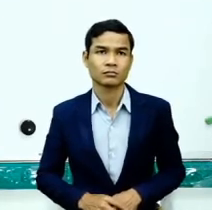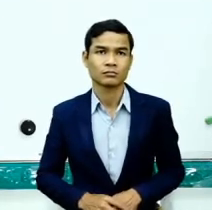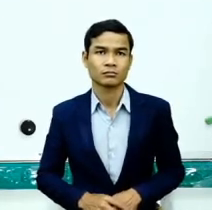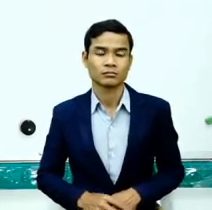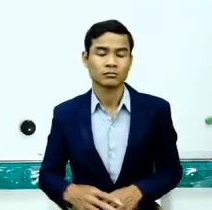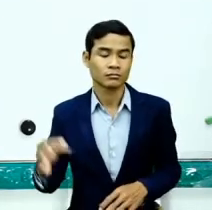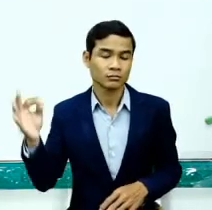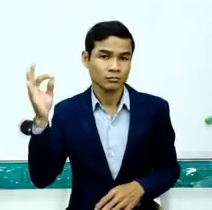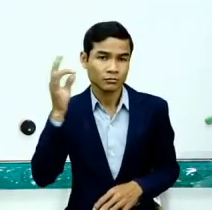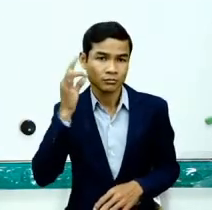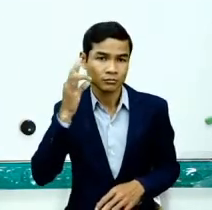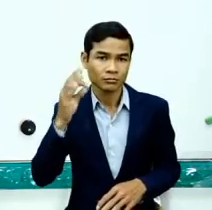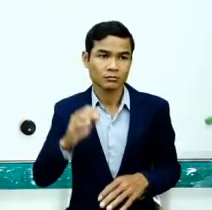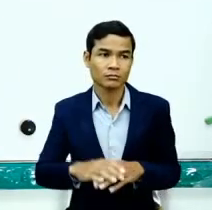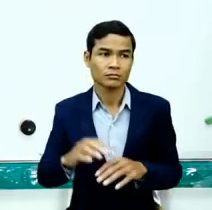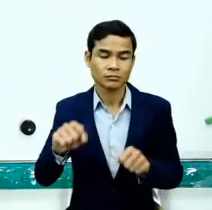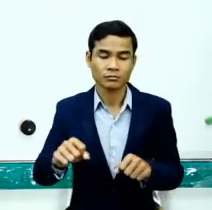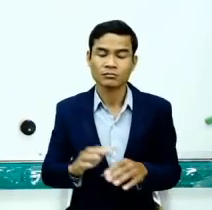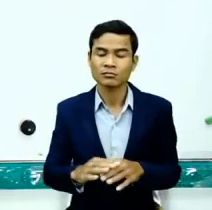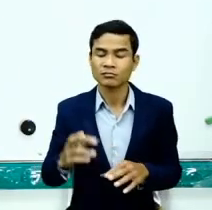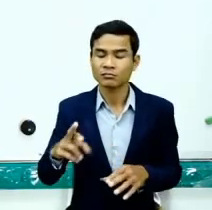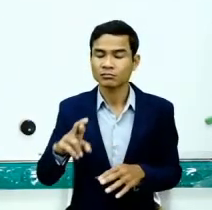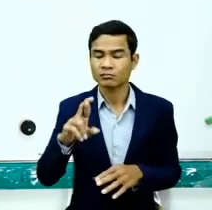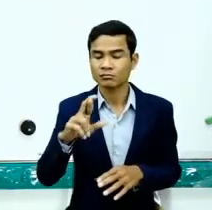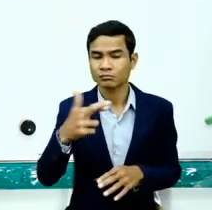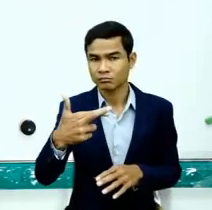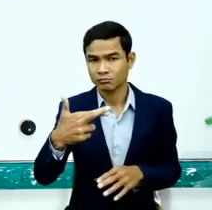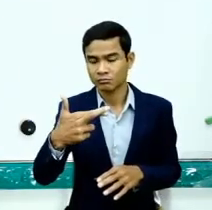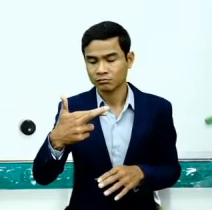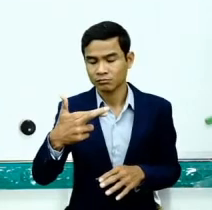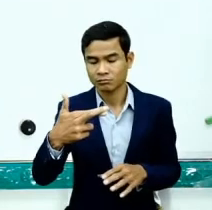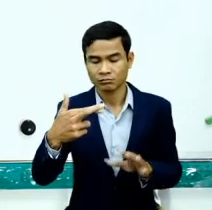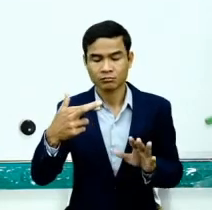ta bị ở mà ní miên ạ so với là đại tới con ơ